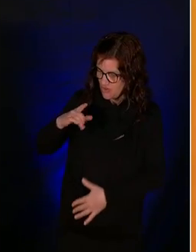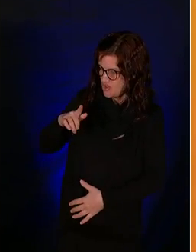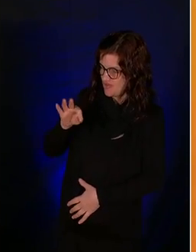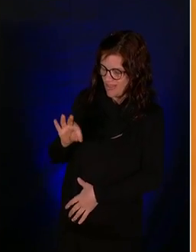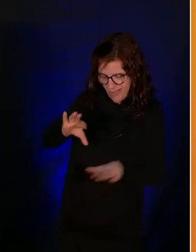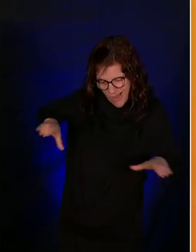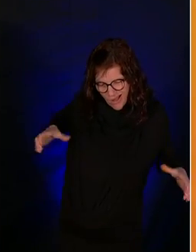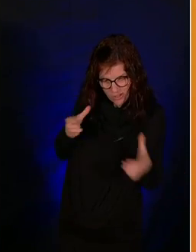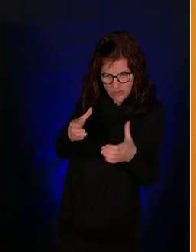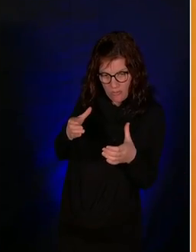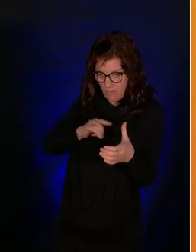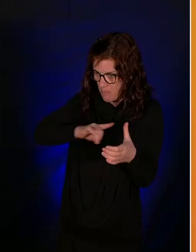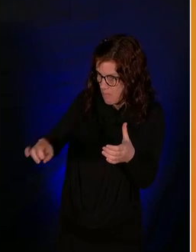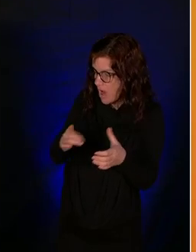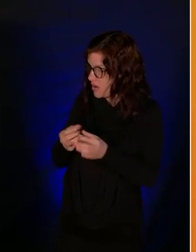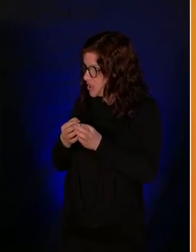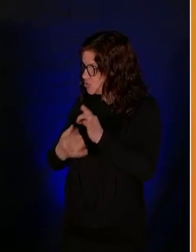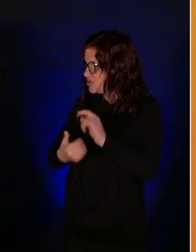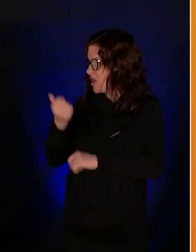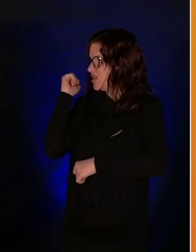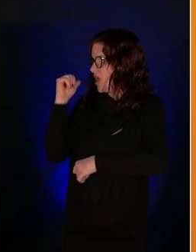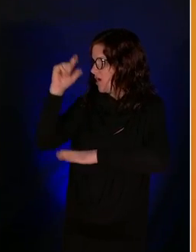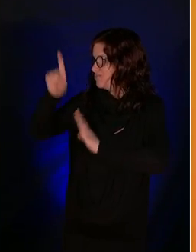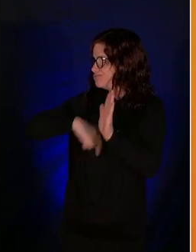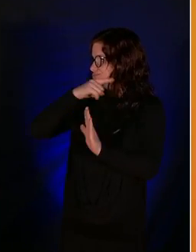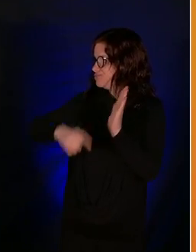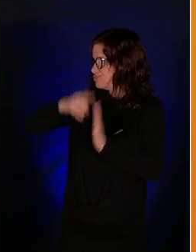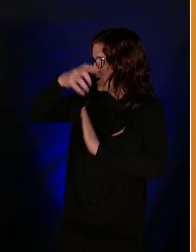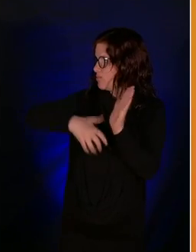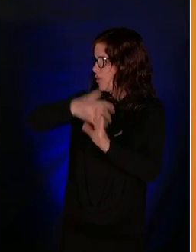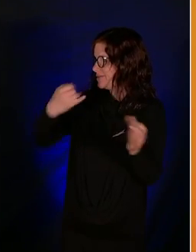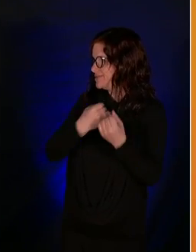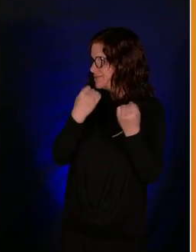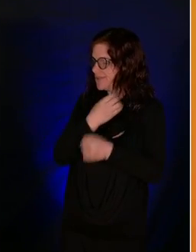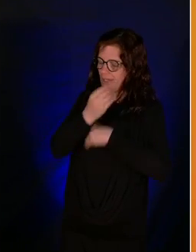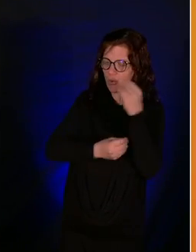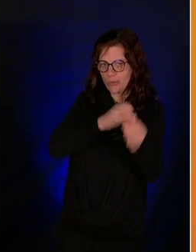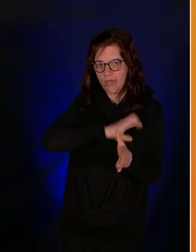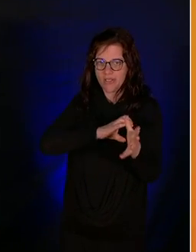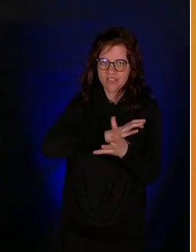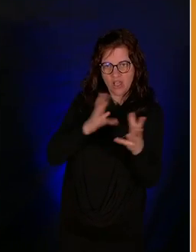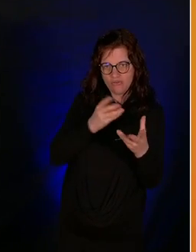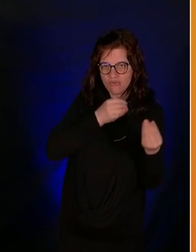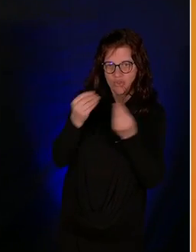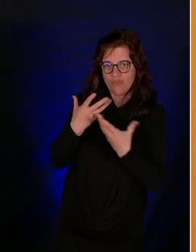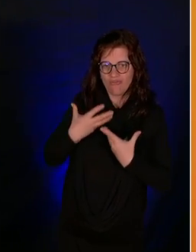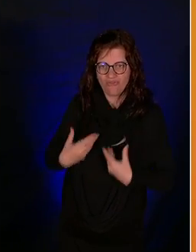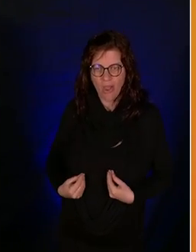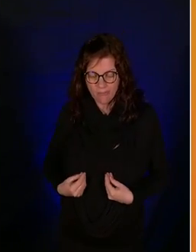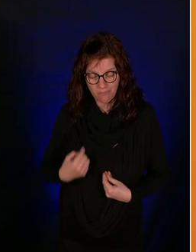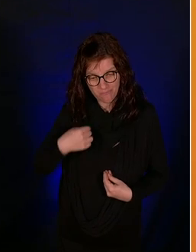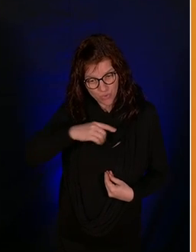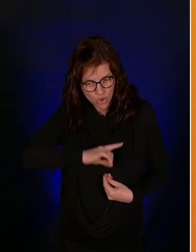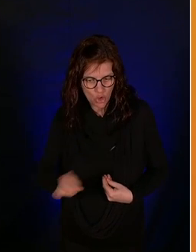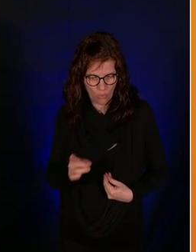tirant un trait sur le résultat d'hier sur le rapport d'activité ou en essayant d'en affaiblir la portée, mais en tenant